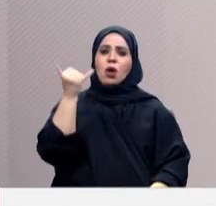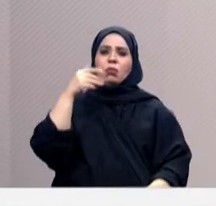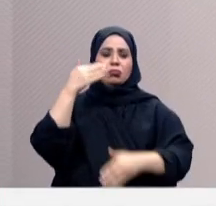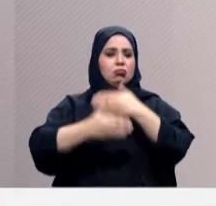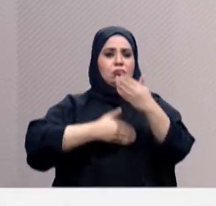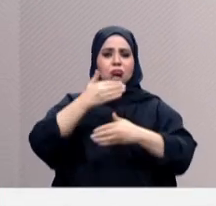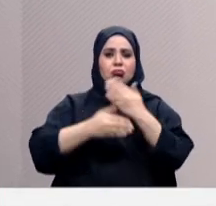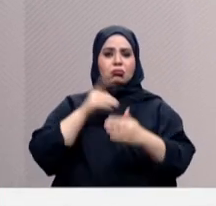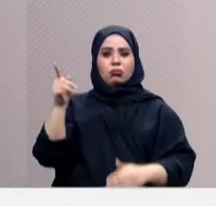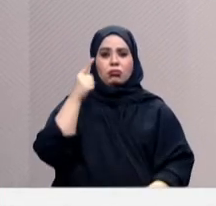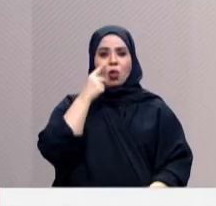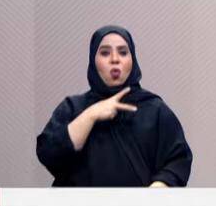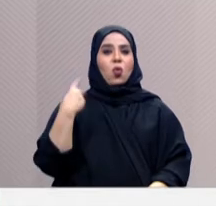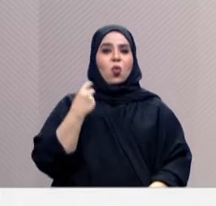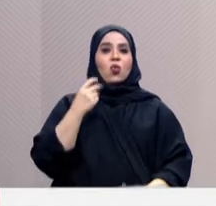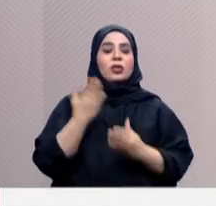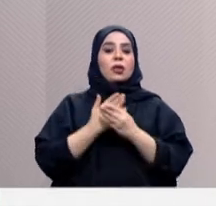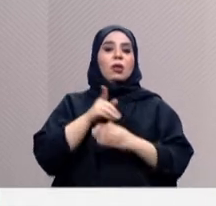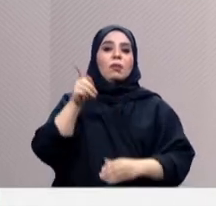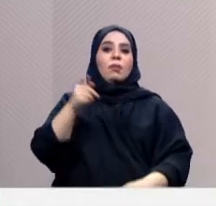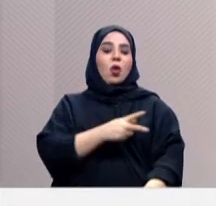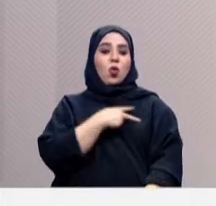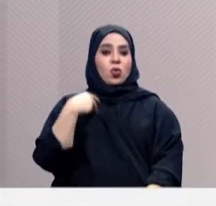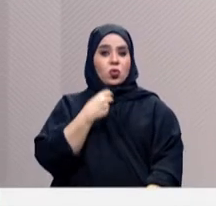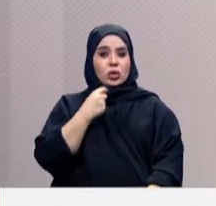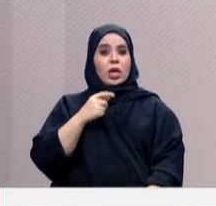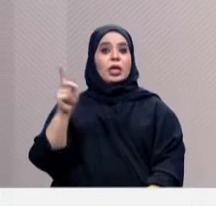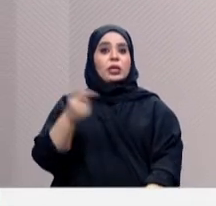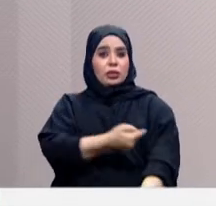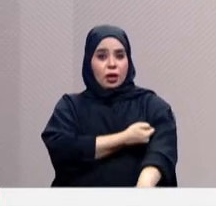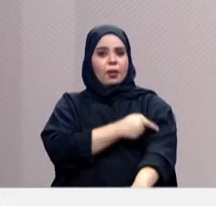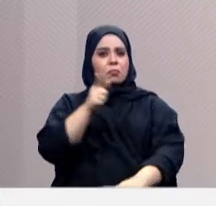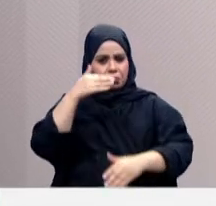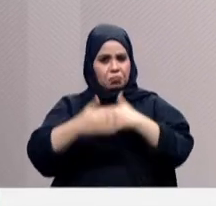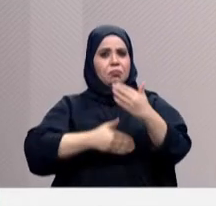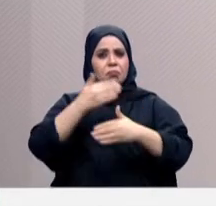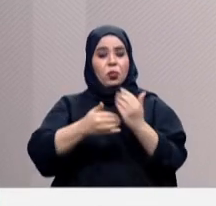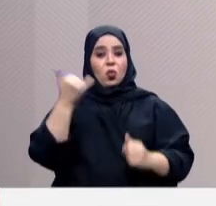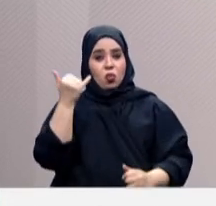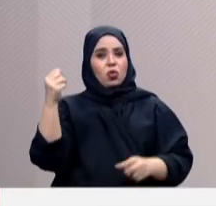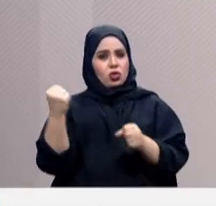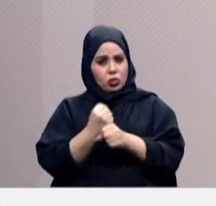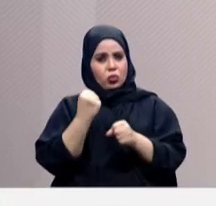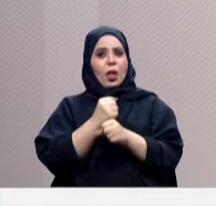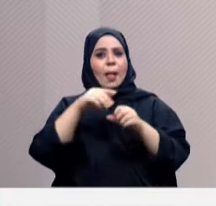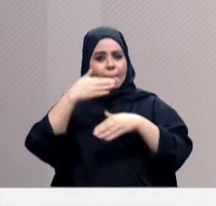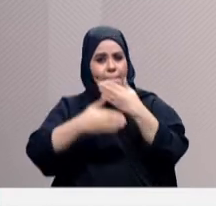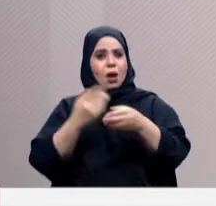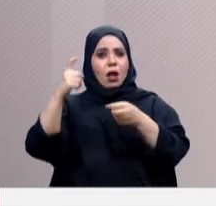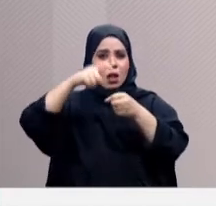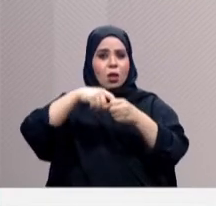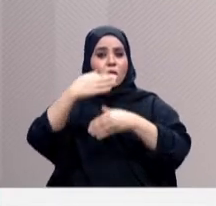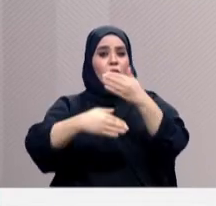من الحكومة، والتي توجه وزارة الصحة باستمرار بأهمية مكافحتها والعمل على التعاون والتواصل مع